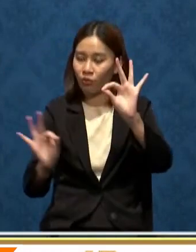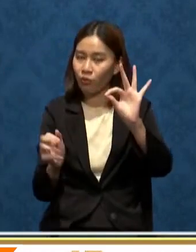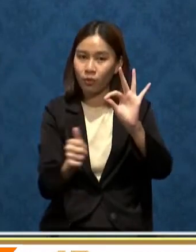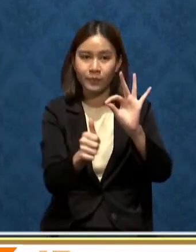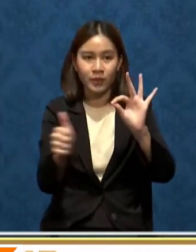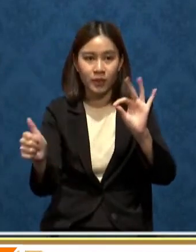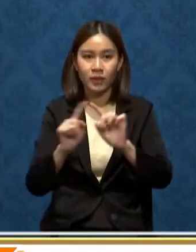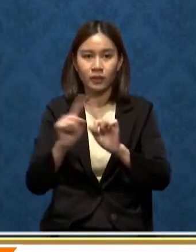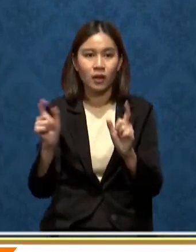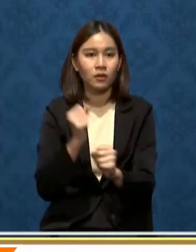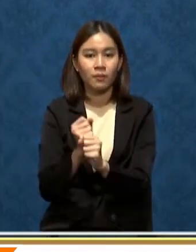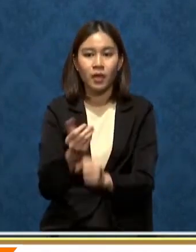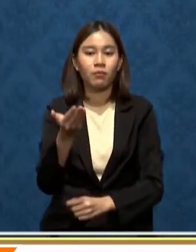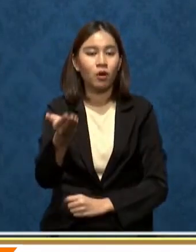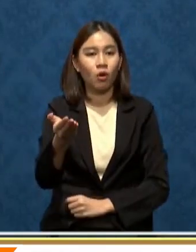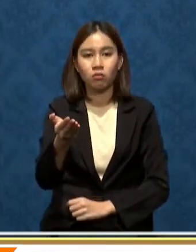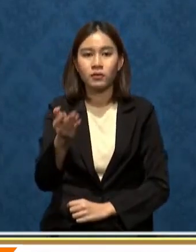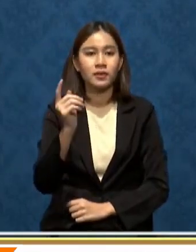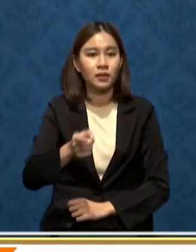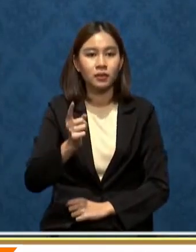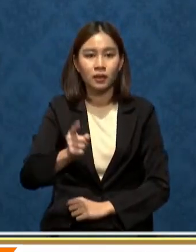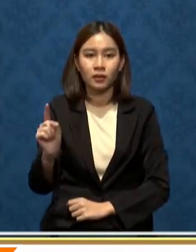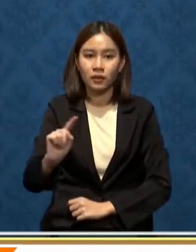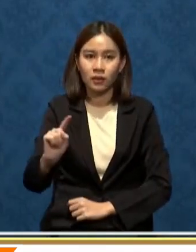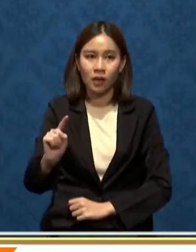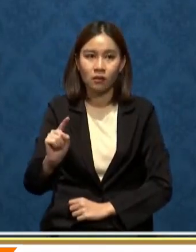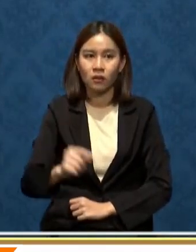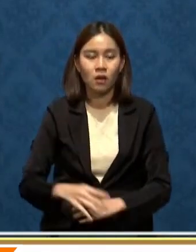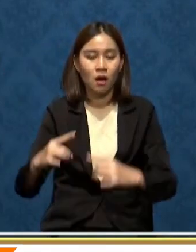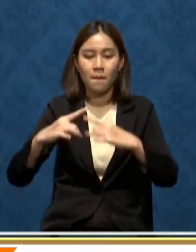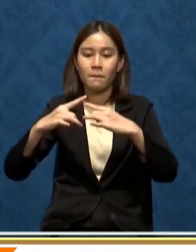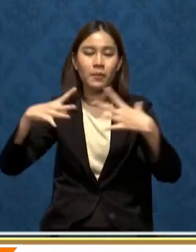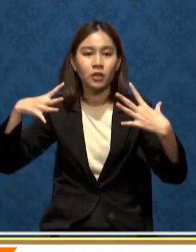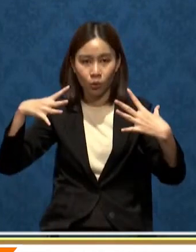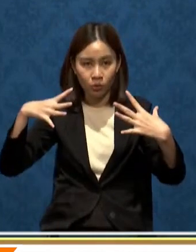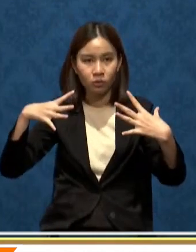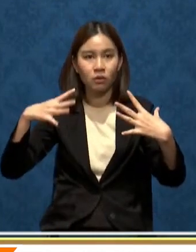แต่ผลการนำเนนงานของท่านตามคเป็จริแล้ Roganสลหั